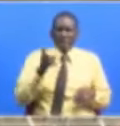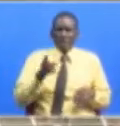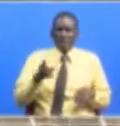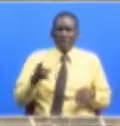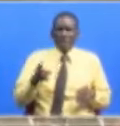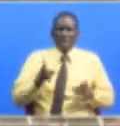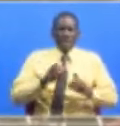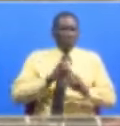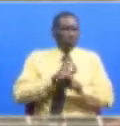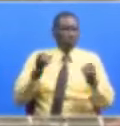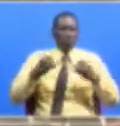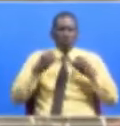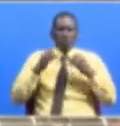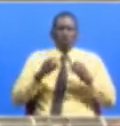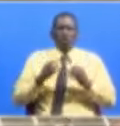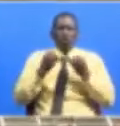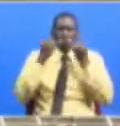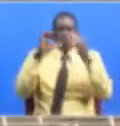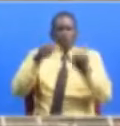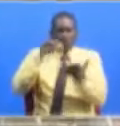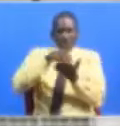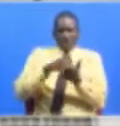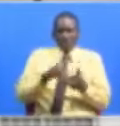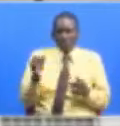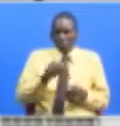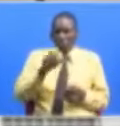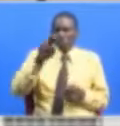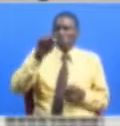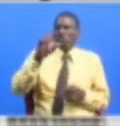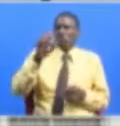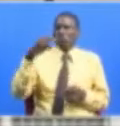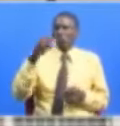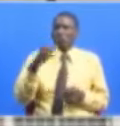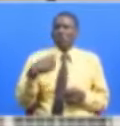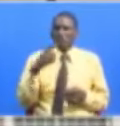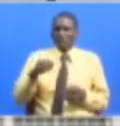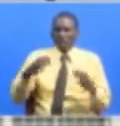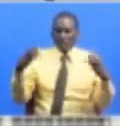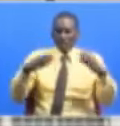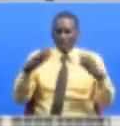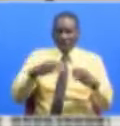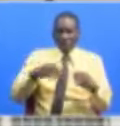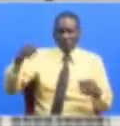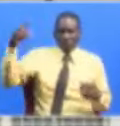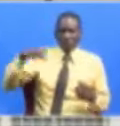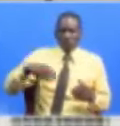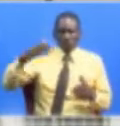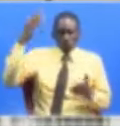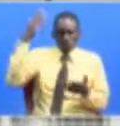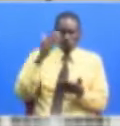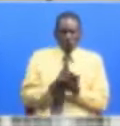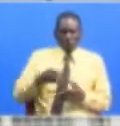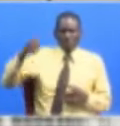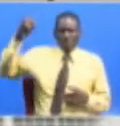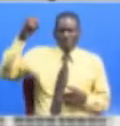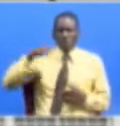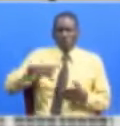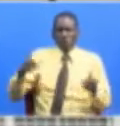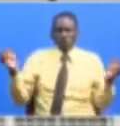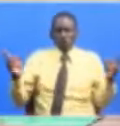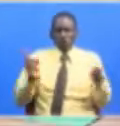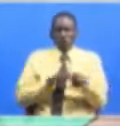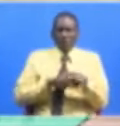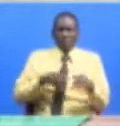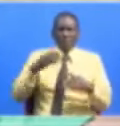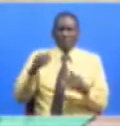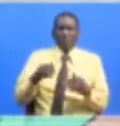kwamba inaripoti kuhusiana na kisa hicho, mzee Ndungu anasema kampuni hiyo ya umeme ilikata umeme mara moja punde baada ya